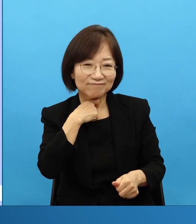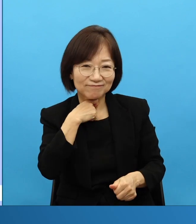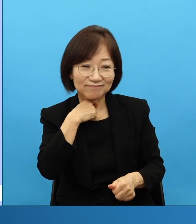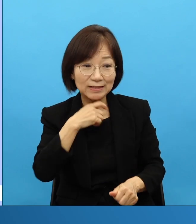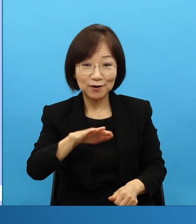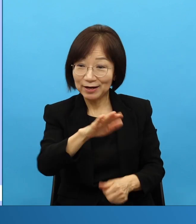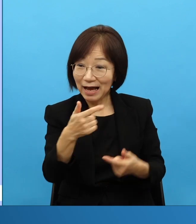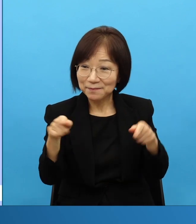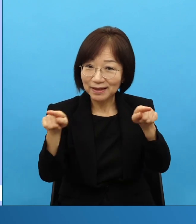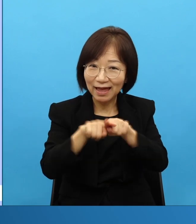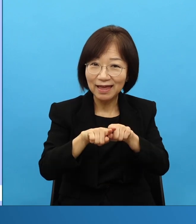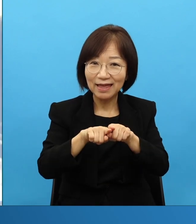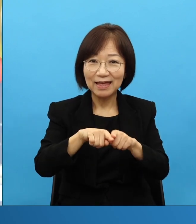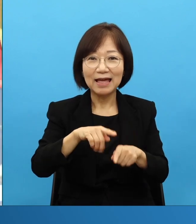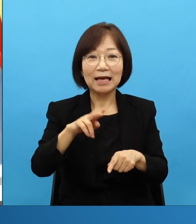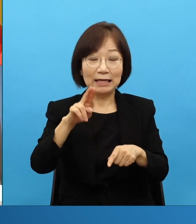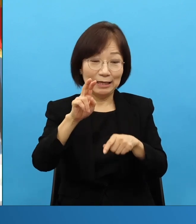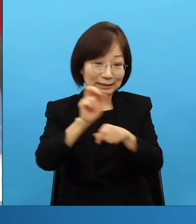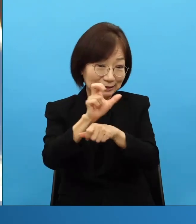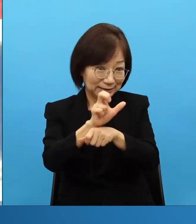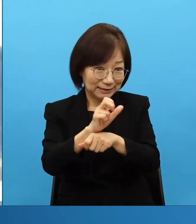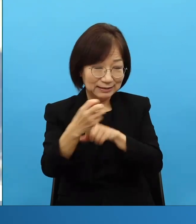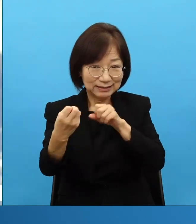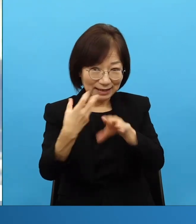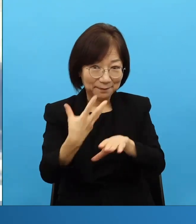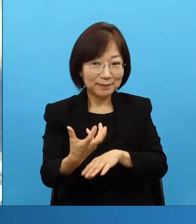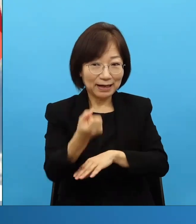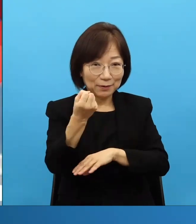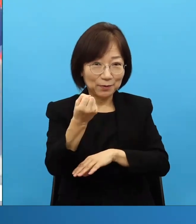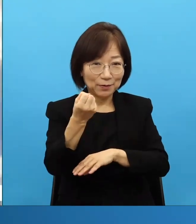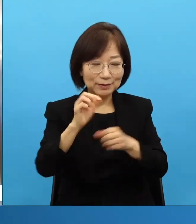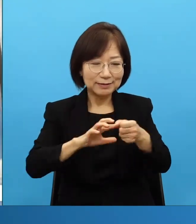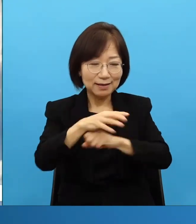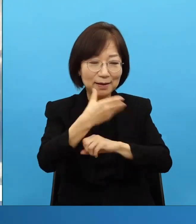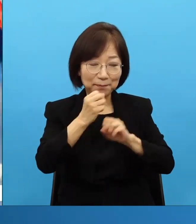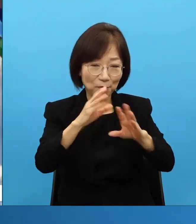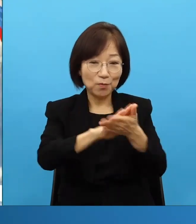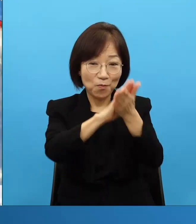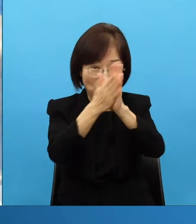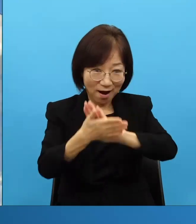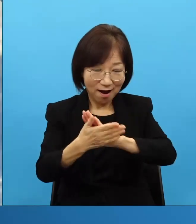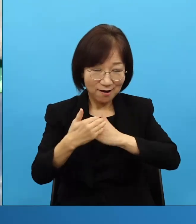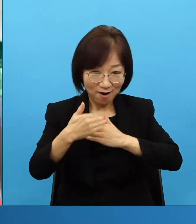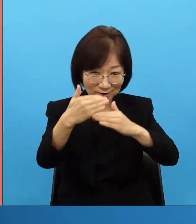속에 싱가포르 복음화와 세계 복음화의 여정을 가자.